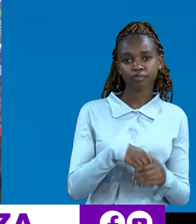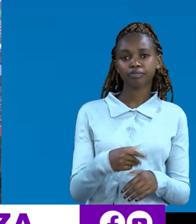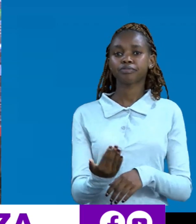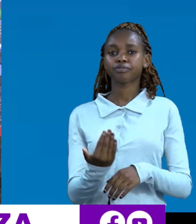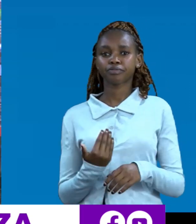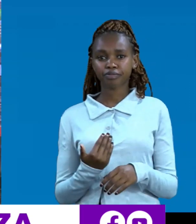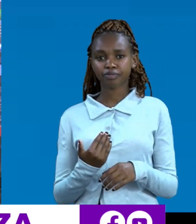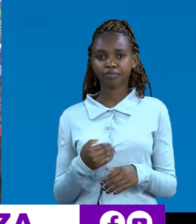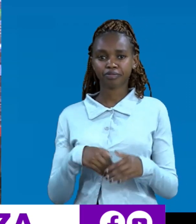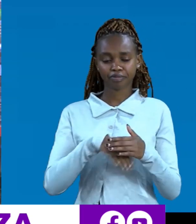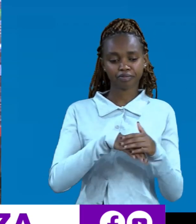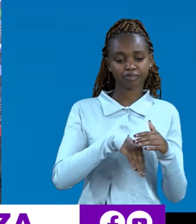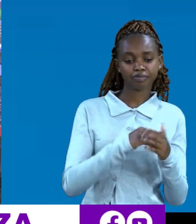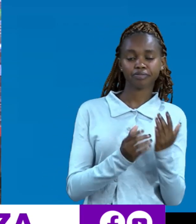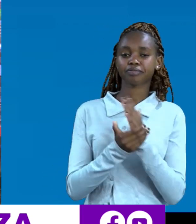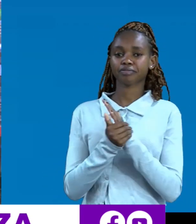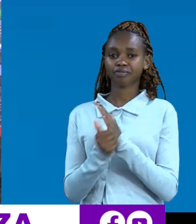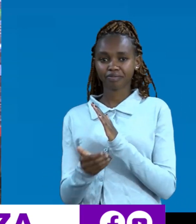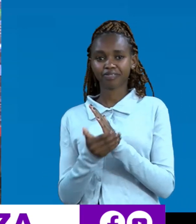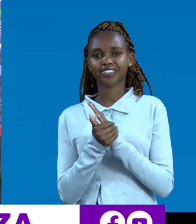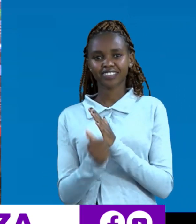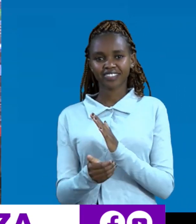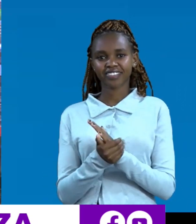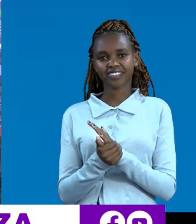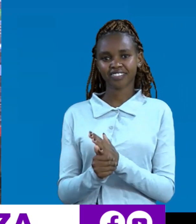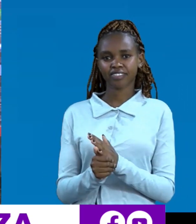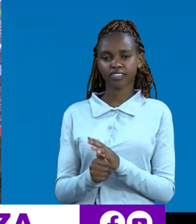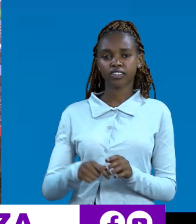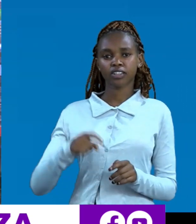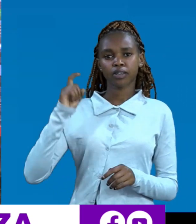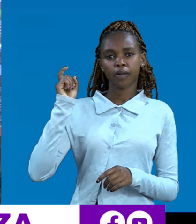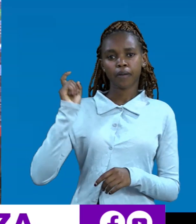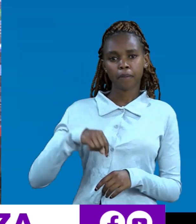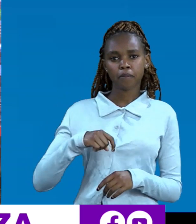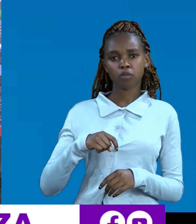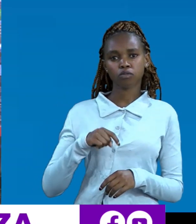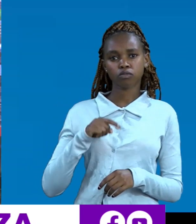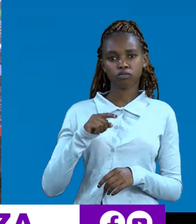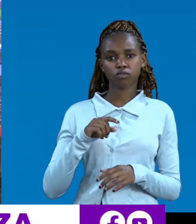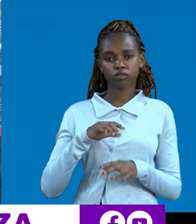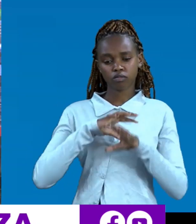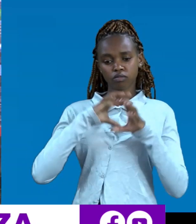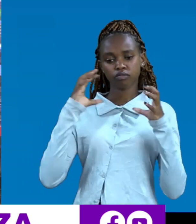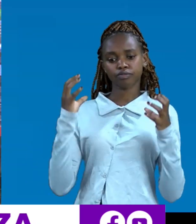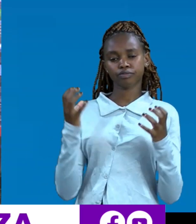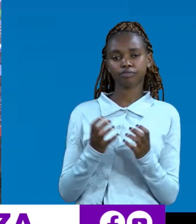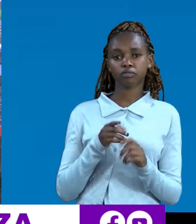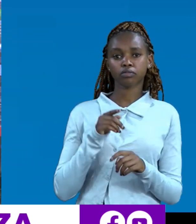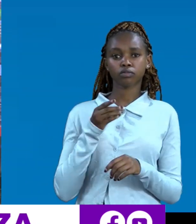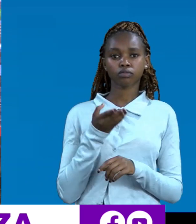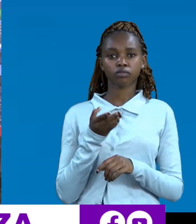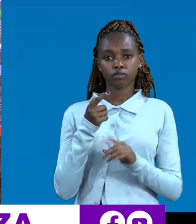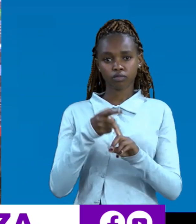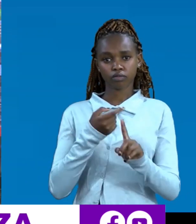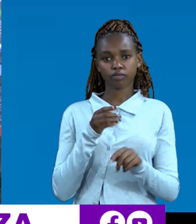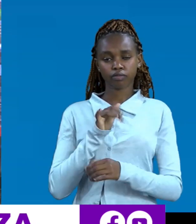nitokea nionyeshe my football skills. Si ndio hiyo. Na sio lazima tu wewe ni comrade wa Chuka University. Si lazima. Come